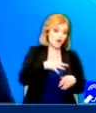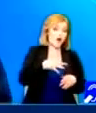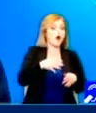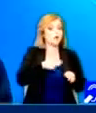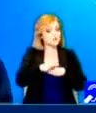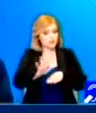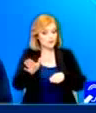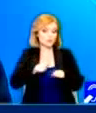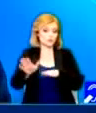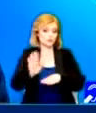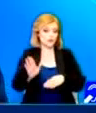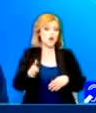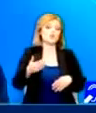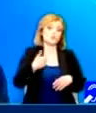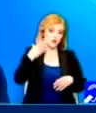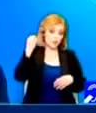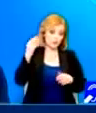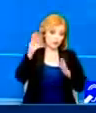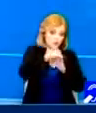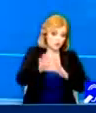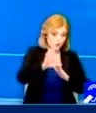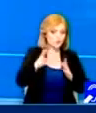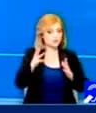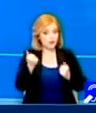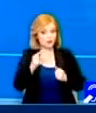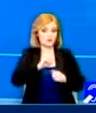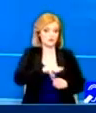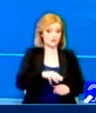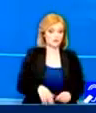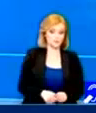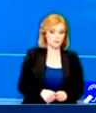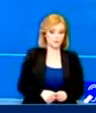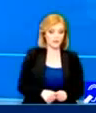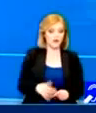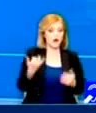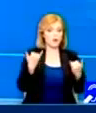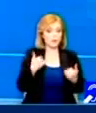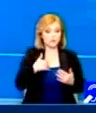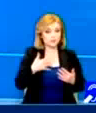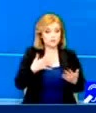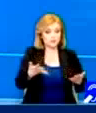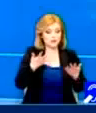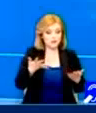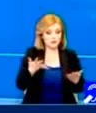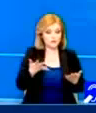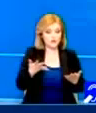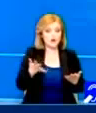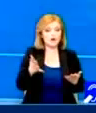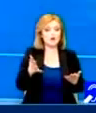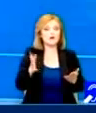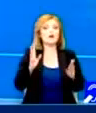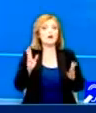la treabă și duc Moldova în Uniunea Europeană sau nu. În momentul de față încă nu avem foarte clar o imagine cum